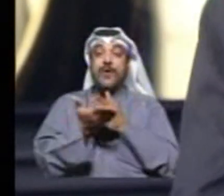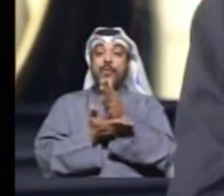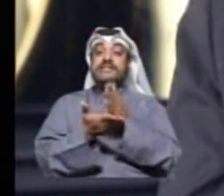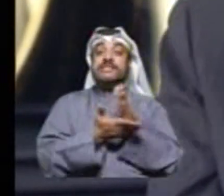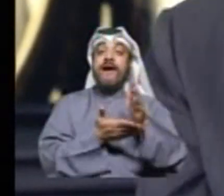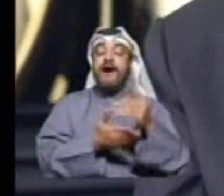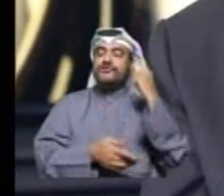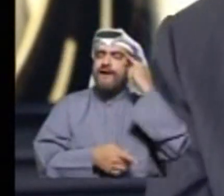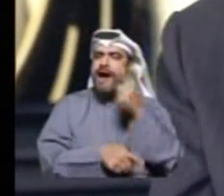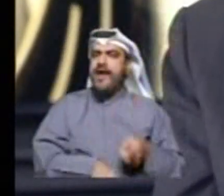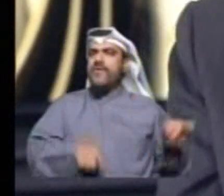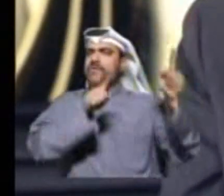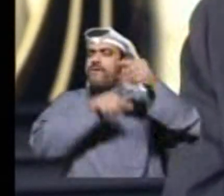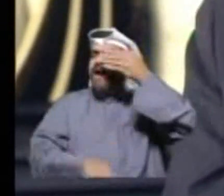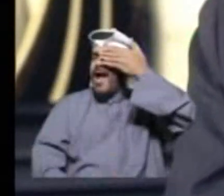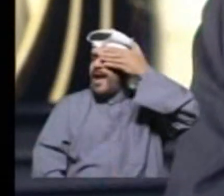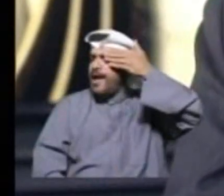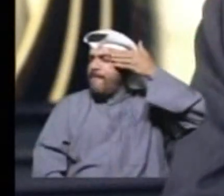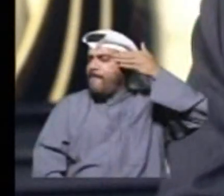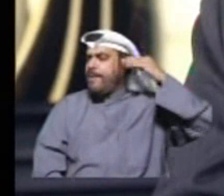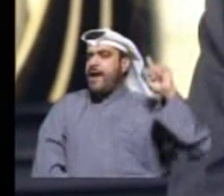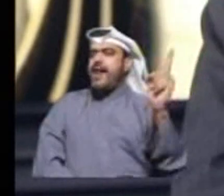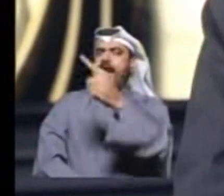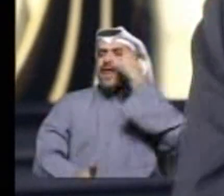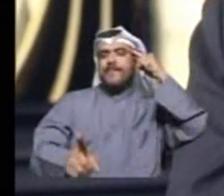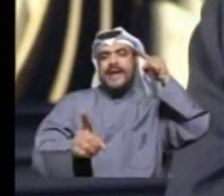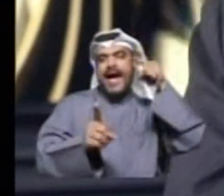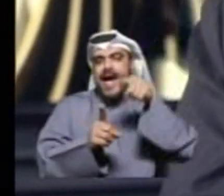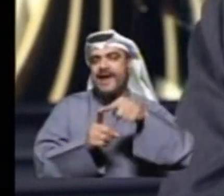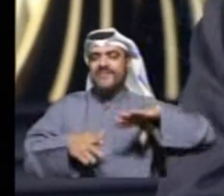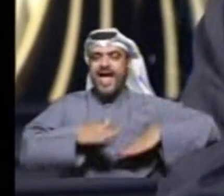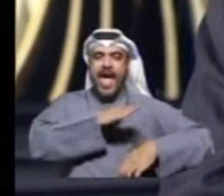العمالقة، جيل كيسنجر وداج هامرشولد